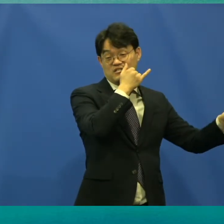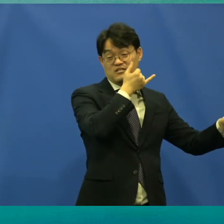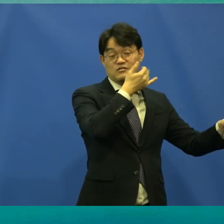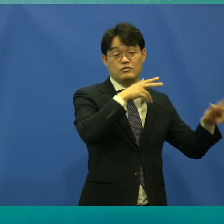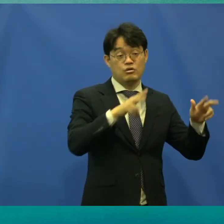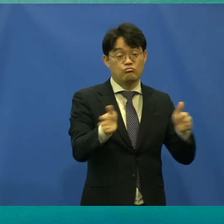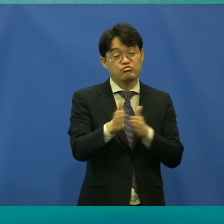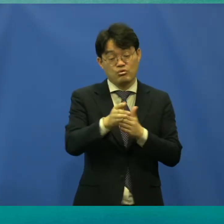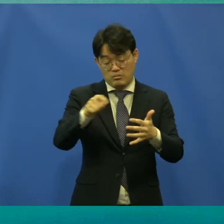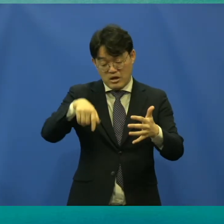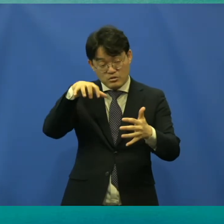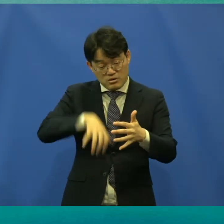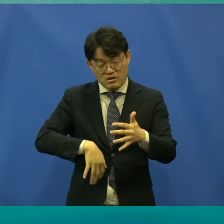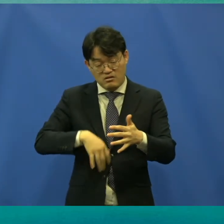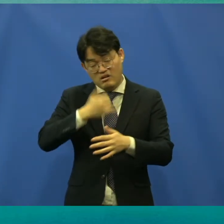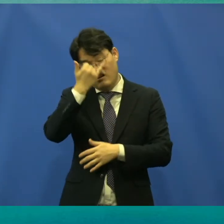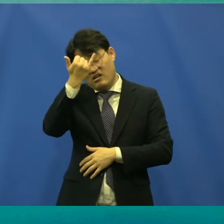없어.